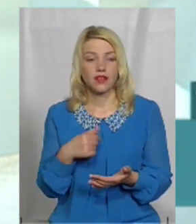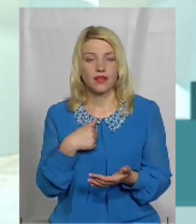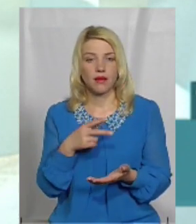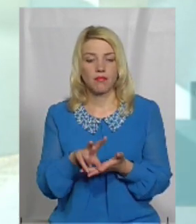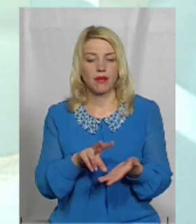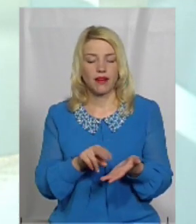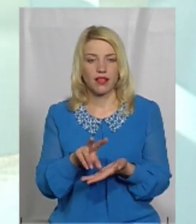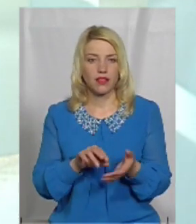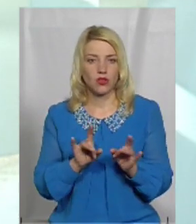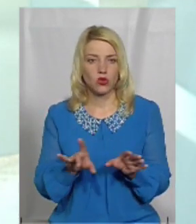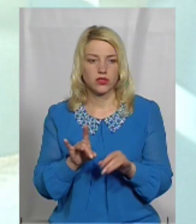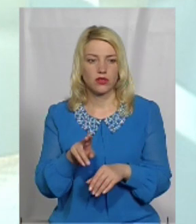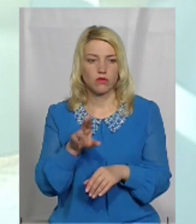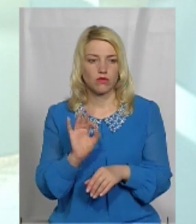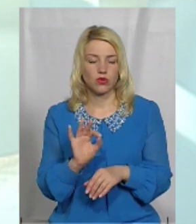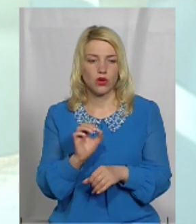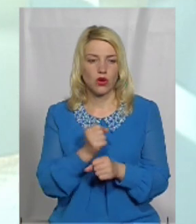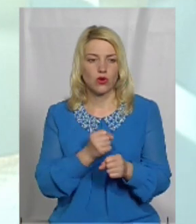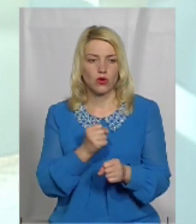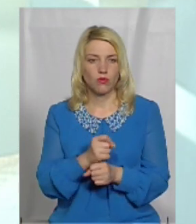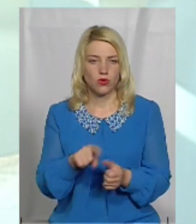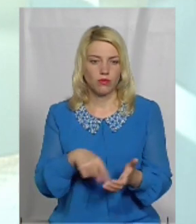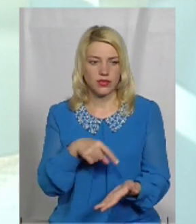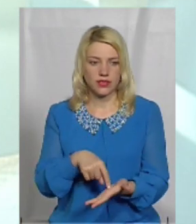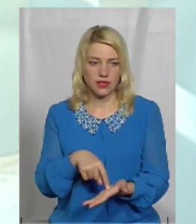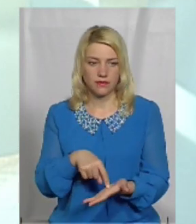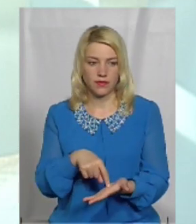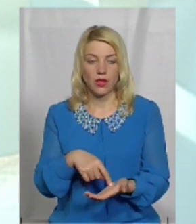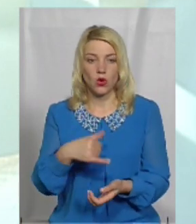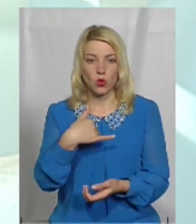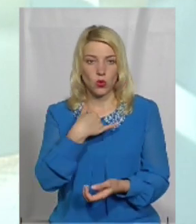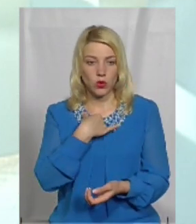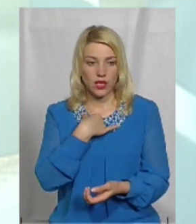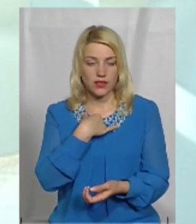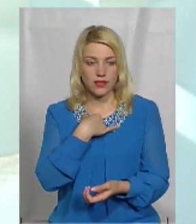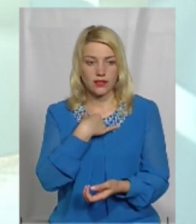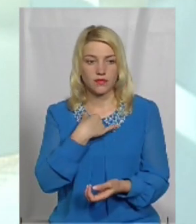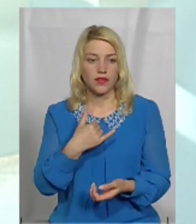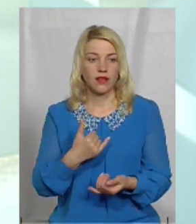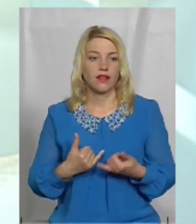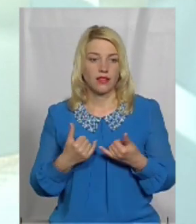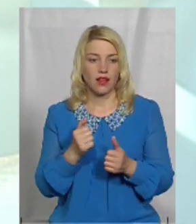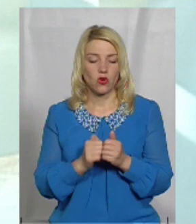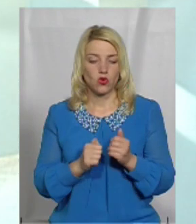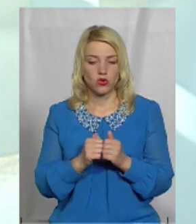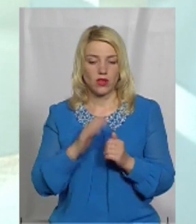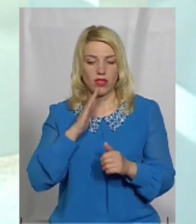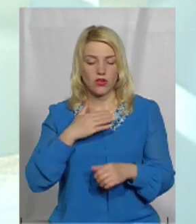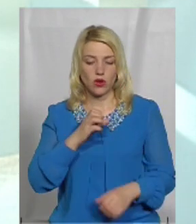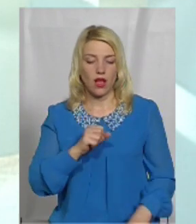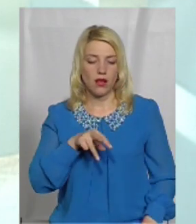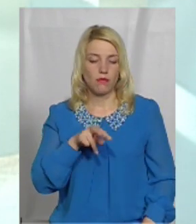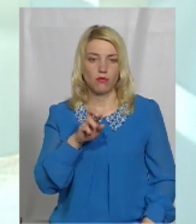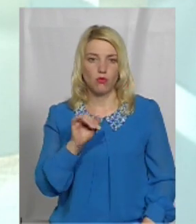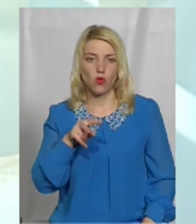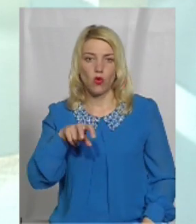навожу приклад саме як по роботі в місті. В нас, ще раз, біля кожної нашої амбулаторії або в амбулаторії